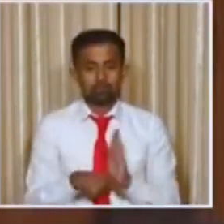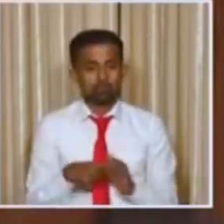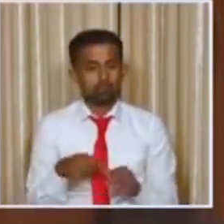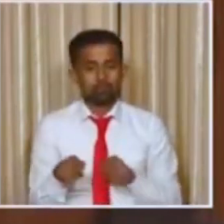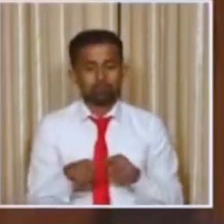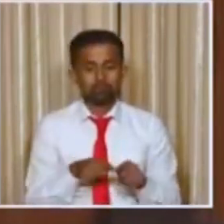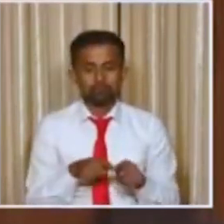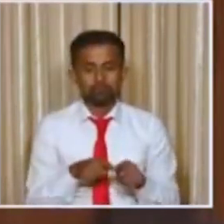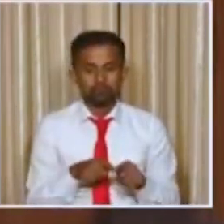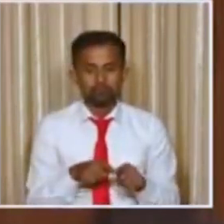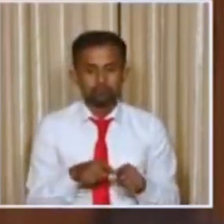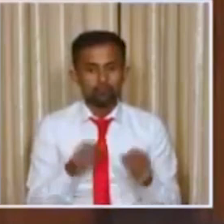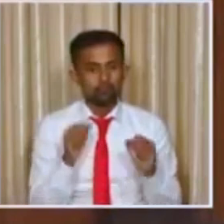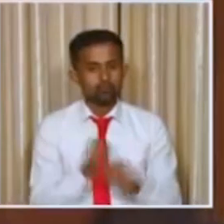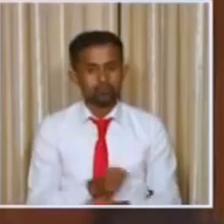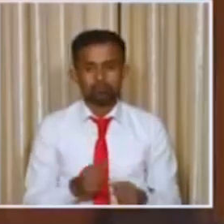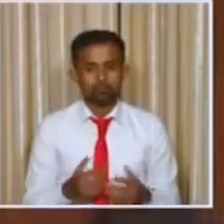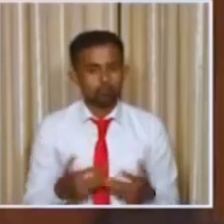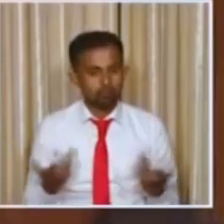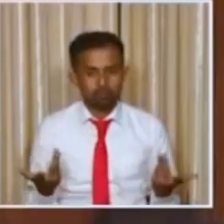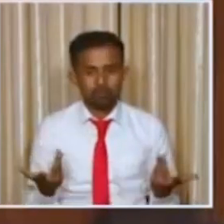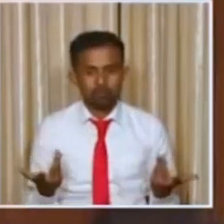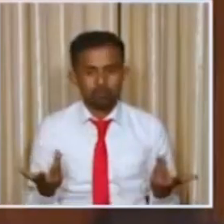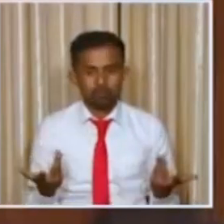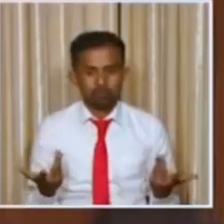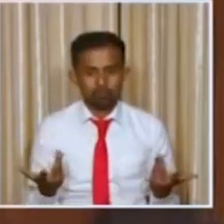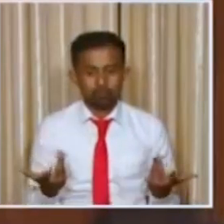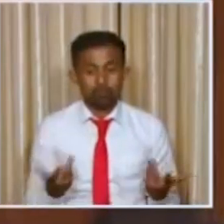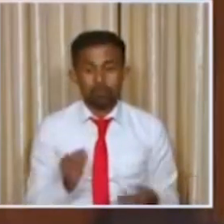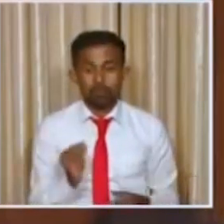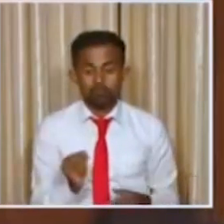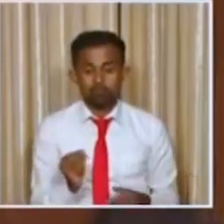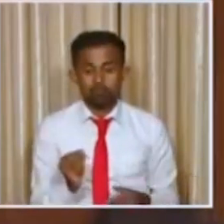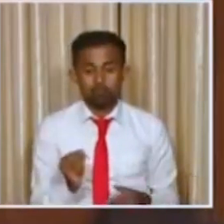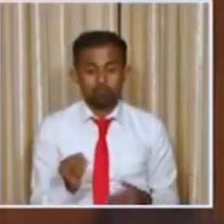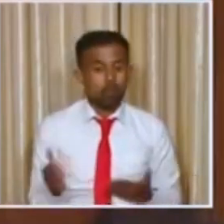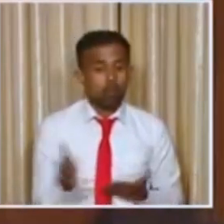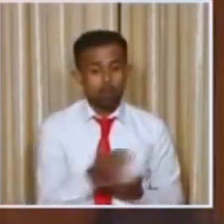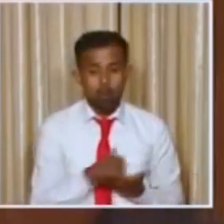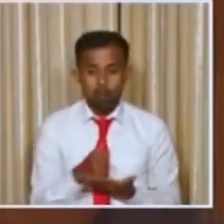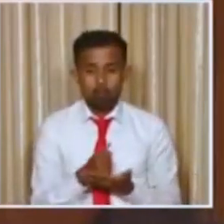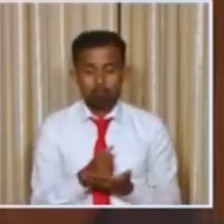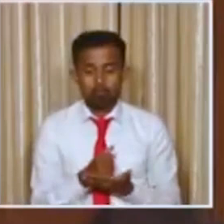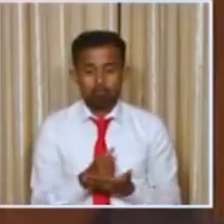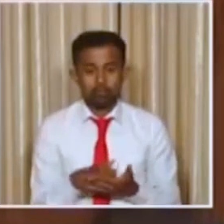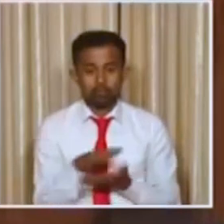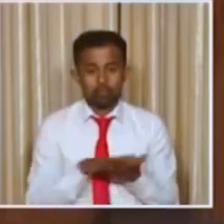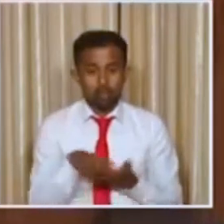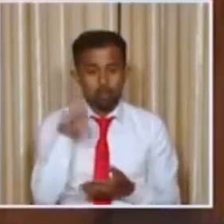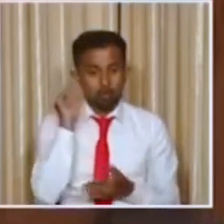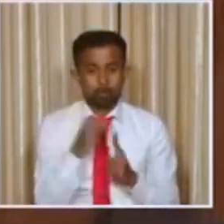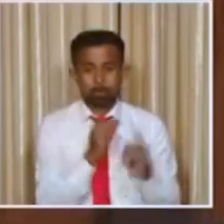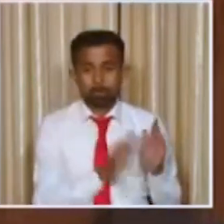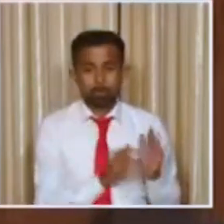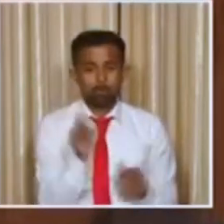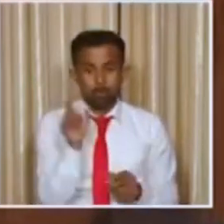இல்லை. ஆனால் இந்த விடயங்கள் அனைத்தும் தெரிந்த ஒரு பிரதமர் தான் தற்பொழுது, பிரதமராக இருந்தவர் தான் தற்பொழுது ஜனாதிபதியாக இருக்கிறார் ரணில் விக்ரமசிங்கர். அவரும்